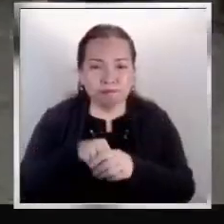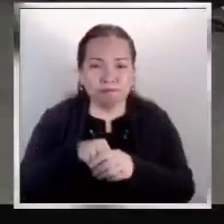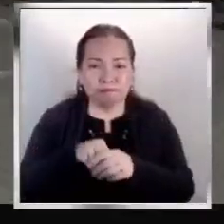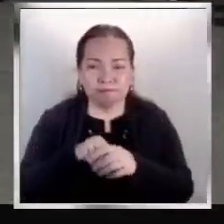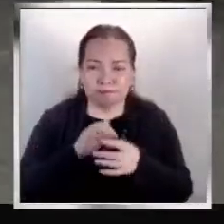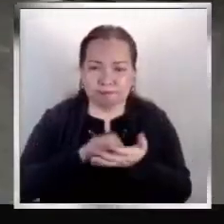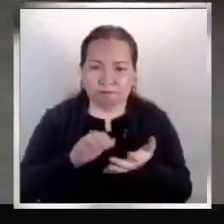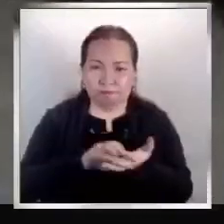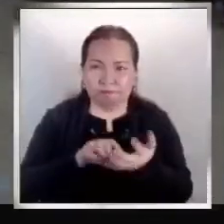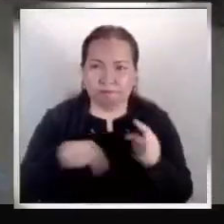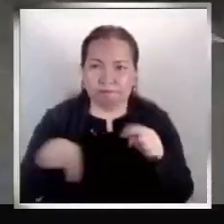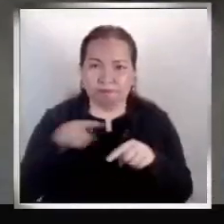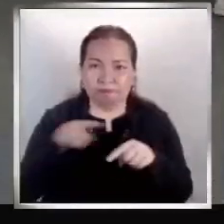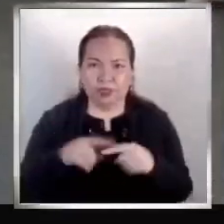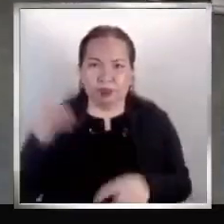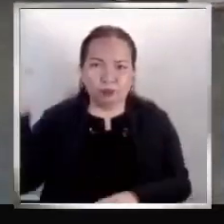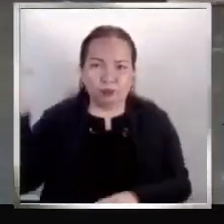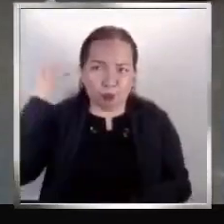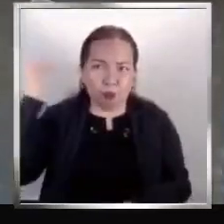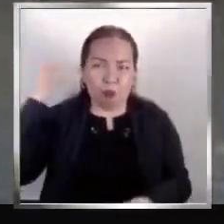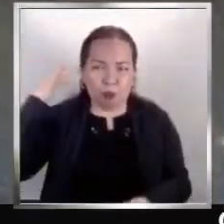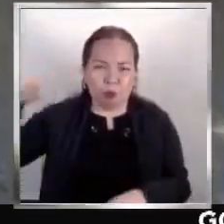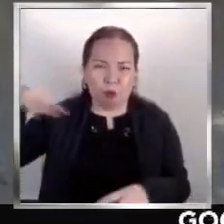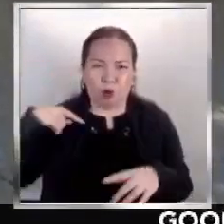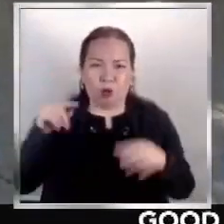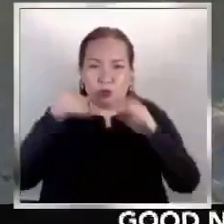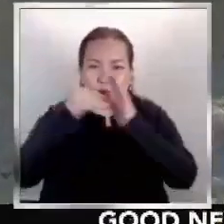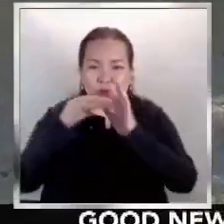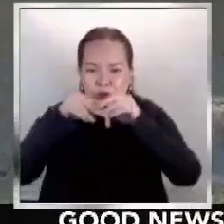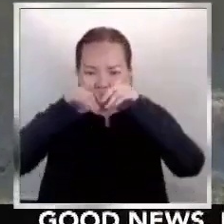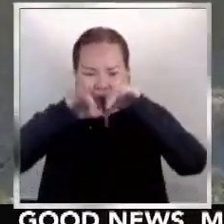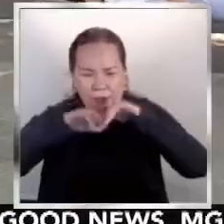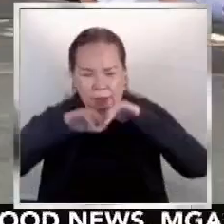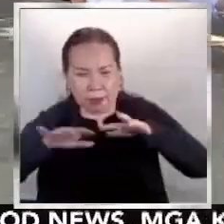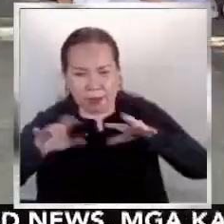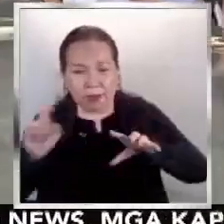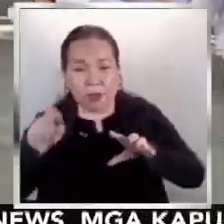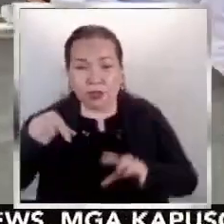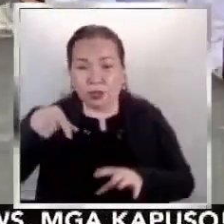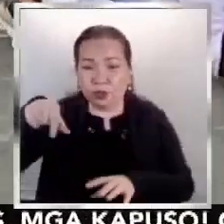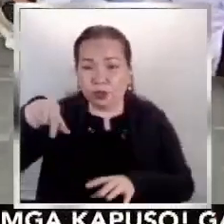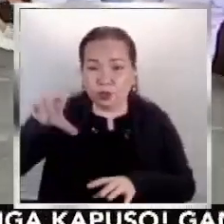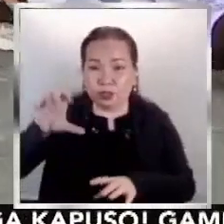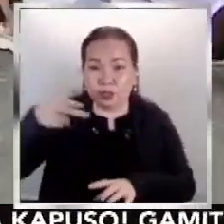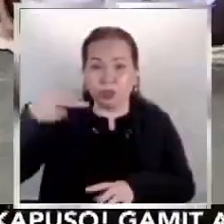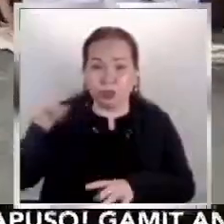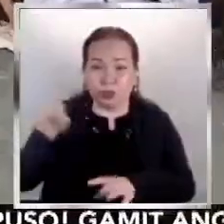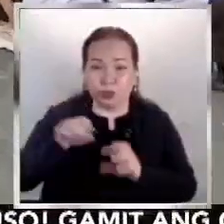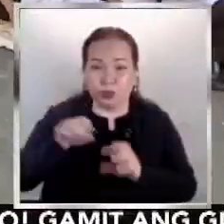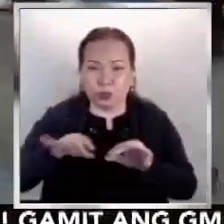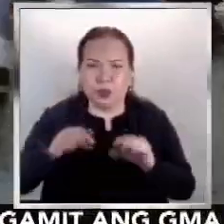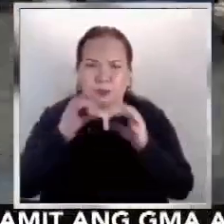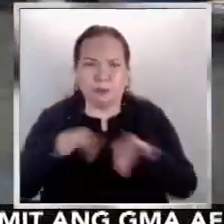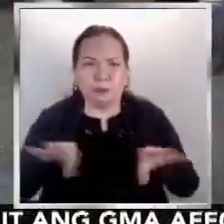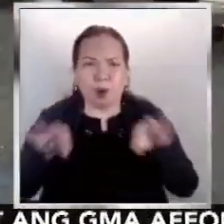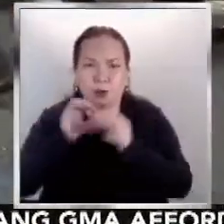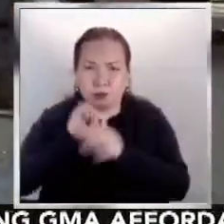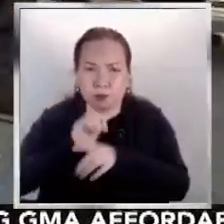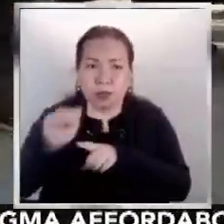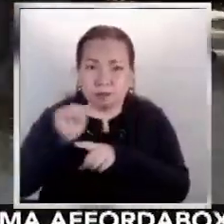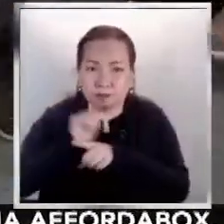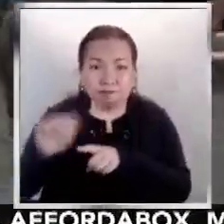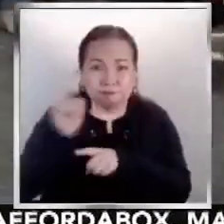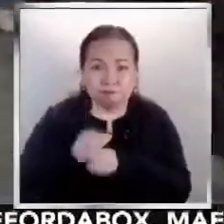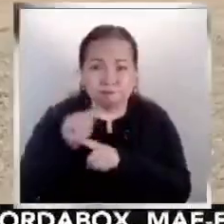Dali-daling naglabasan ang mga estudyante ng Quezon City High School. Importante raw ang pagsasanay para alam ng mga mag-aaral